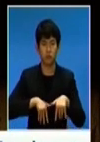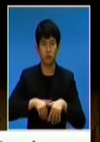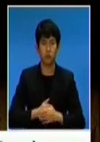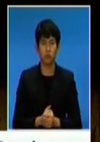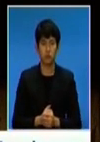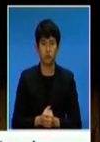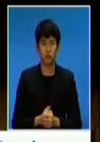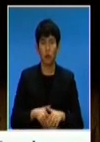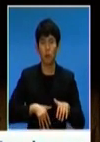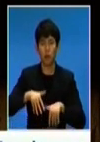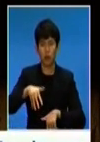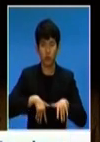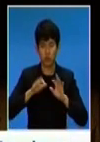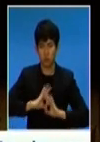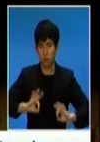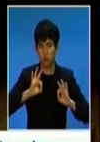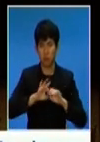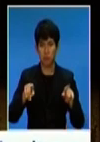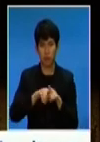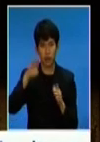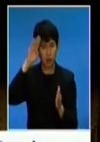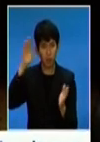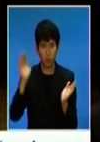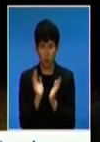ประชาชนนี่แหละครับคือตำรวจคนแรก